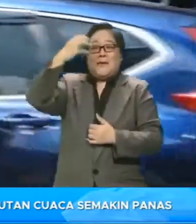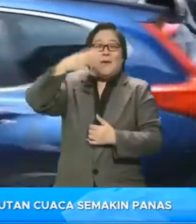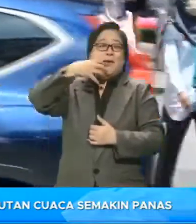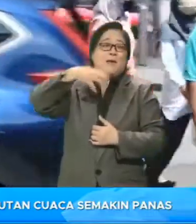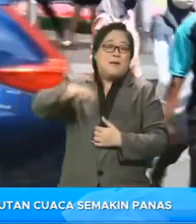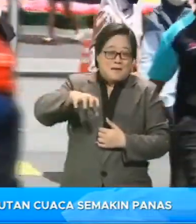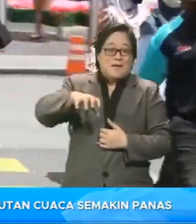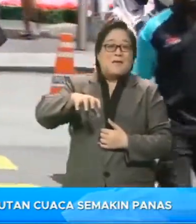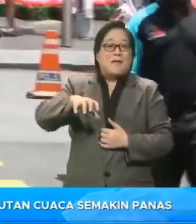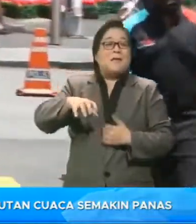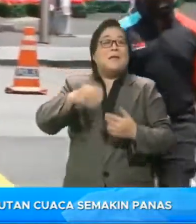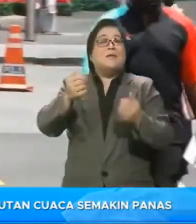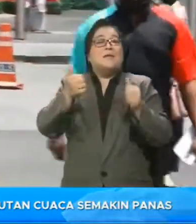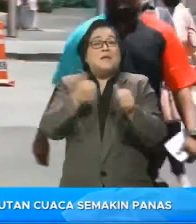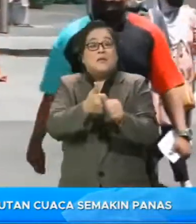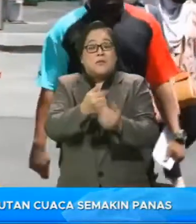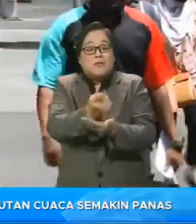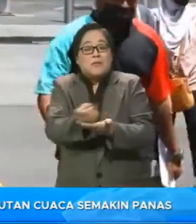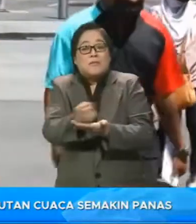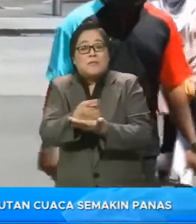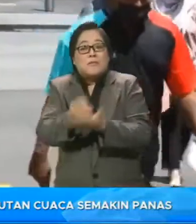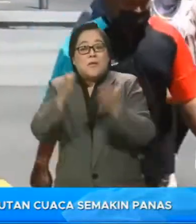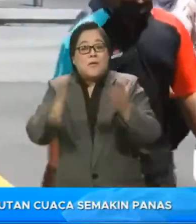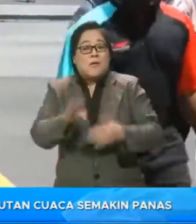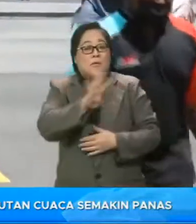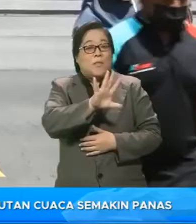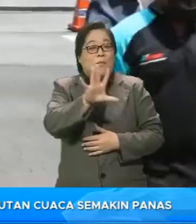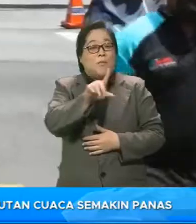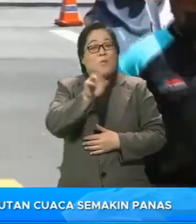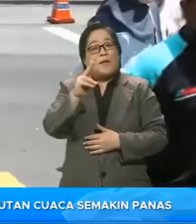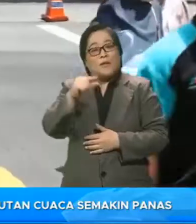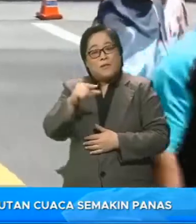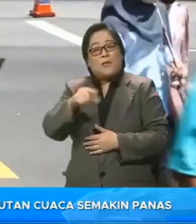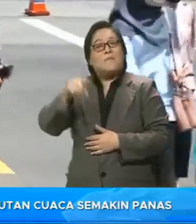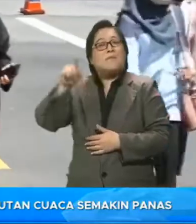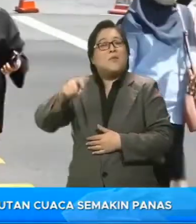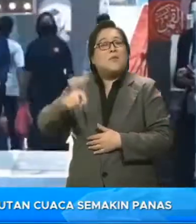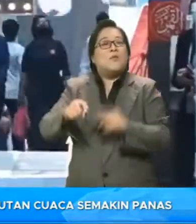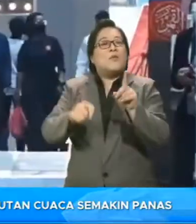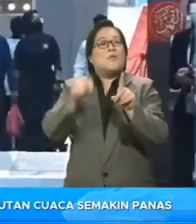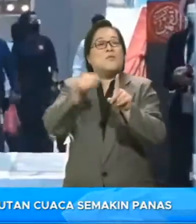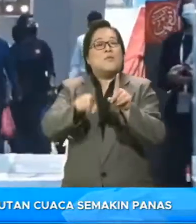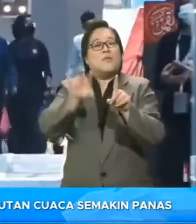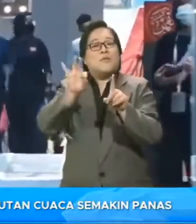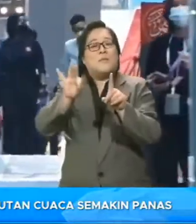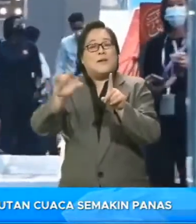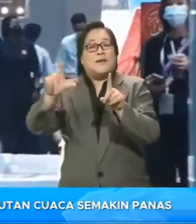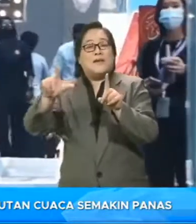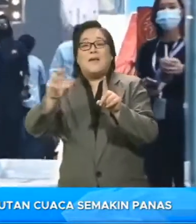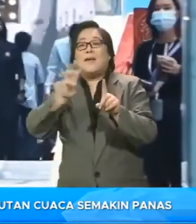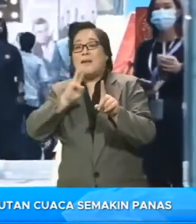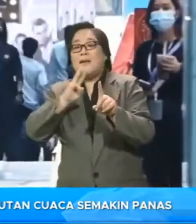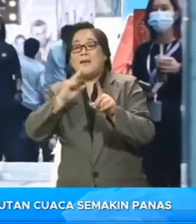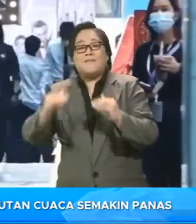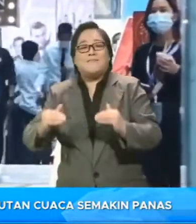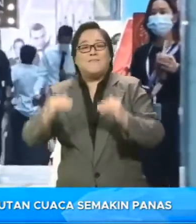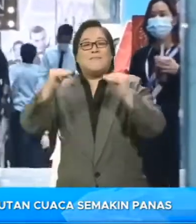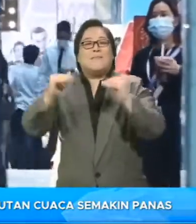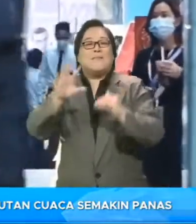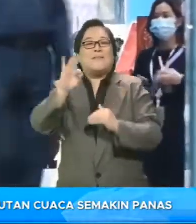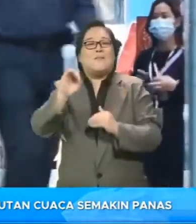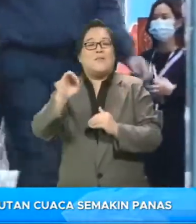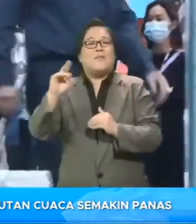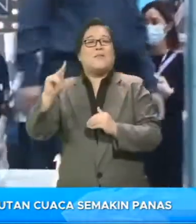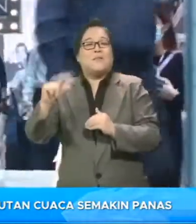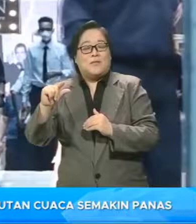berasaskan berat badan seseorang daripada 45 kg yang memerlukan satu kebal 9 Lite air kepada 90 kg